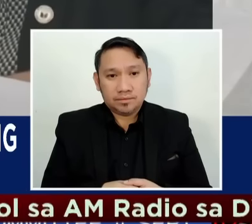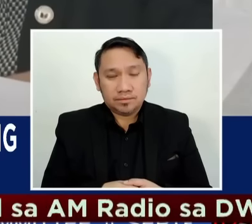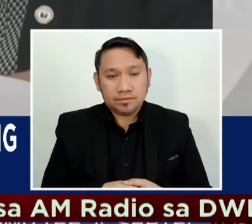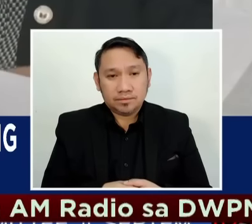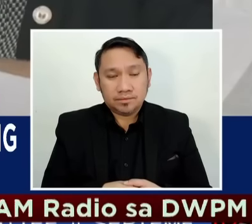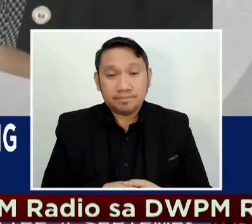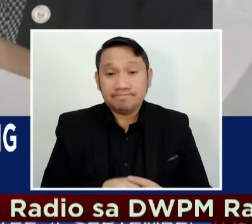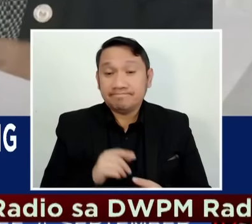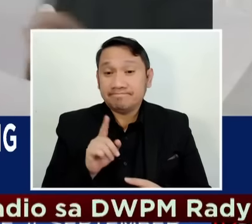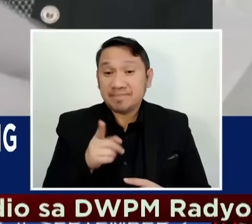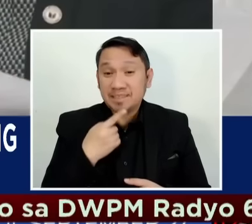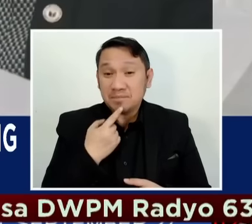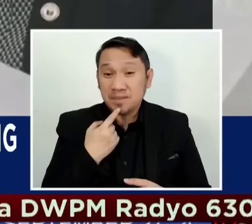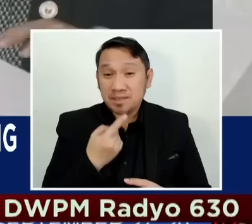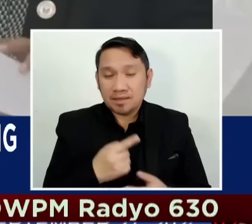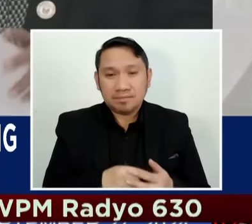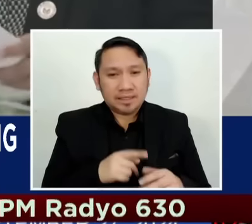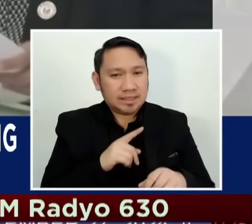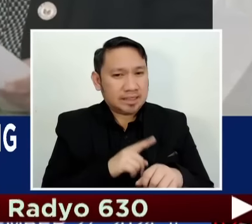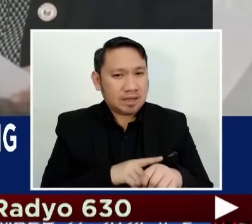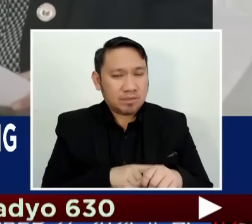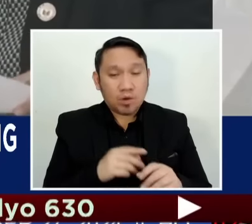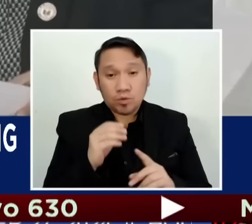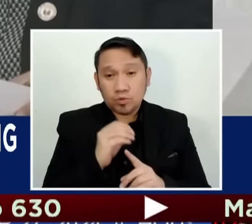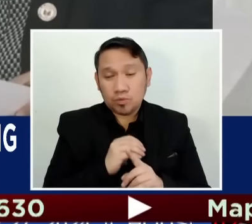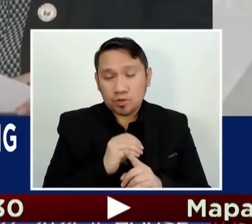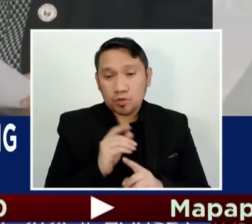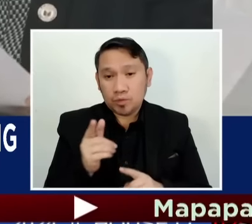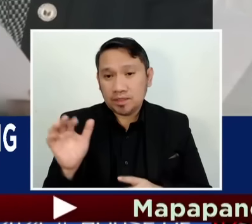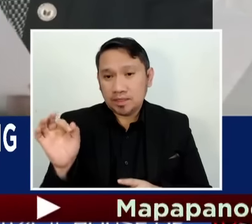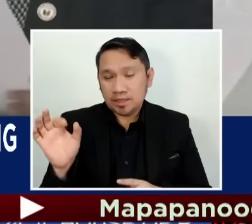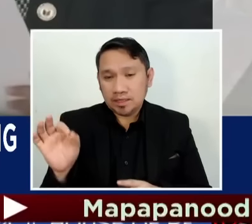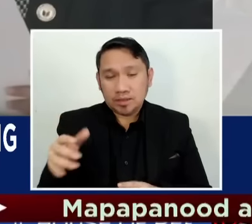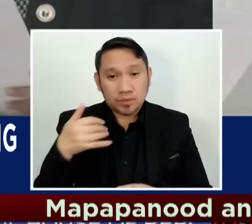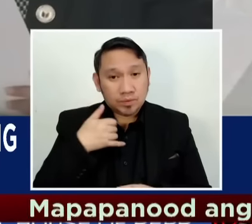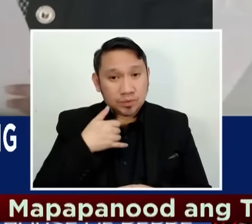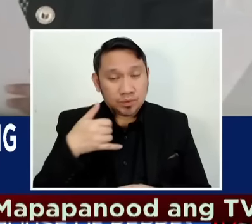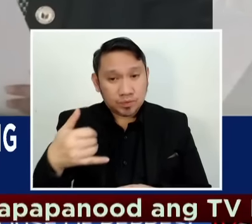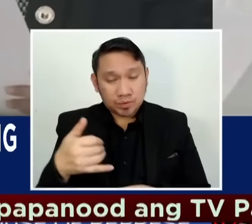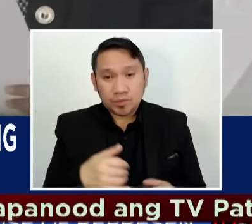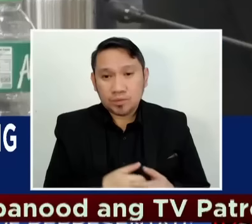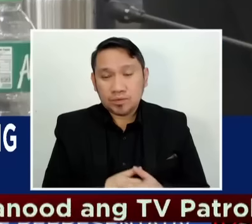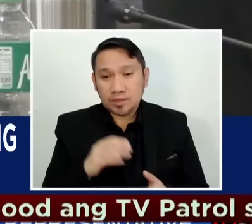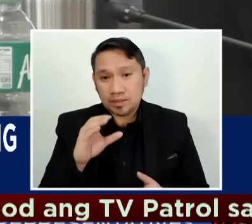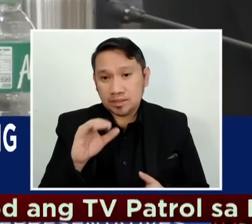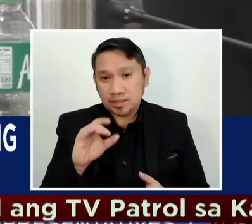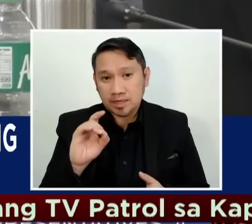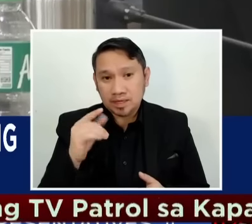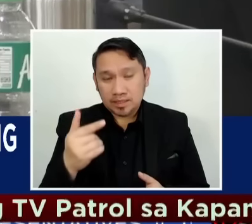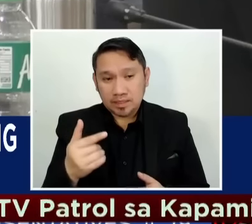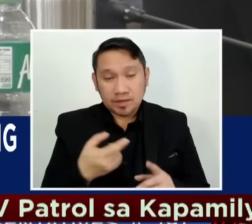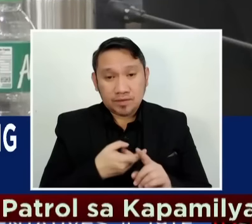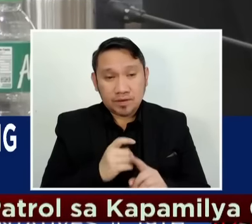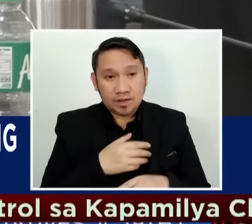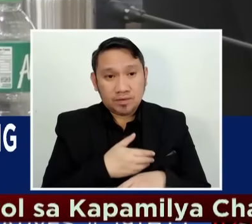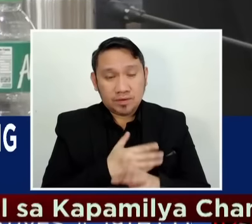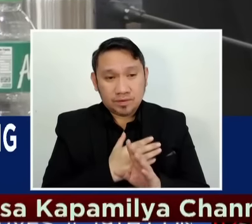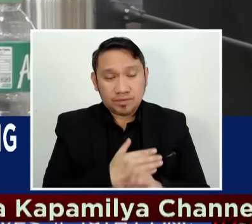Kwento ni Mendoza, bandang Oktubre 2019 nang tawagan siya ni dating Davao Regency IDG Chief at ngayon Napolcom